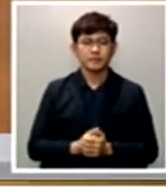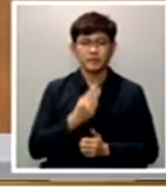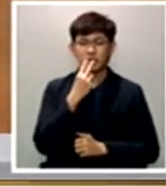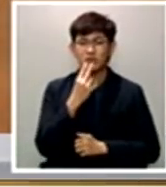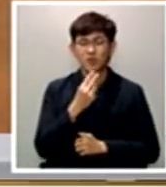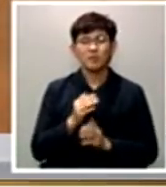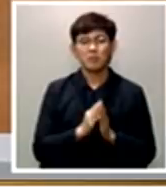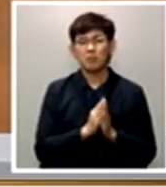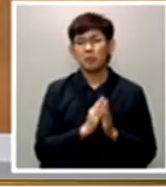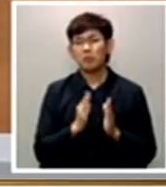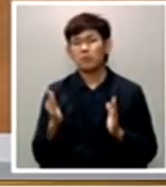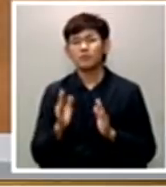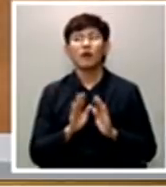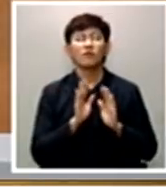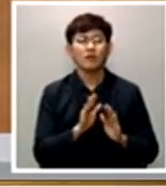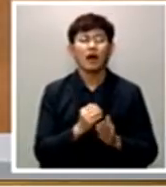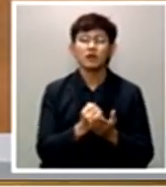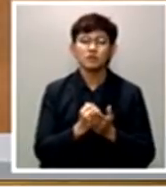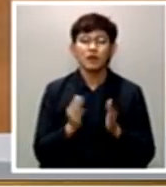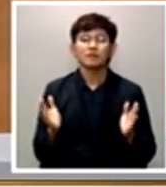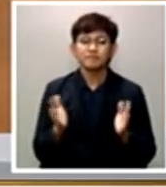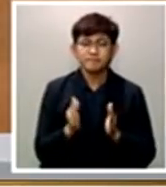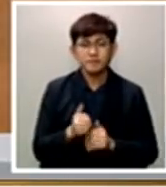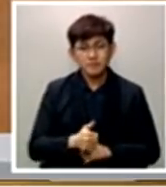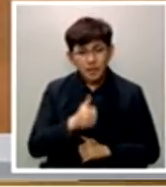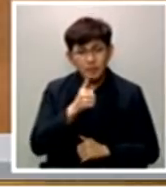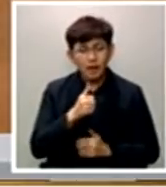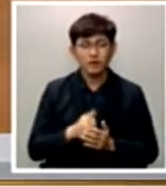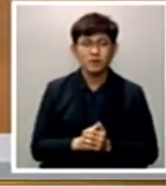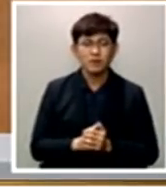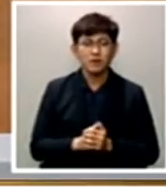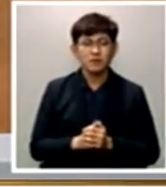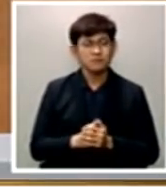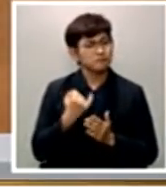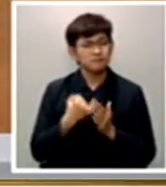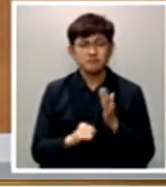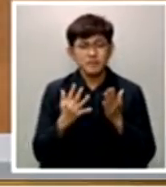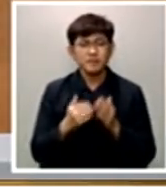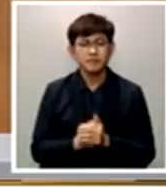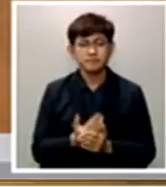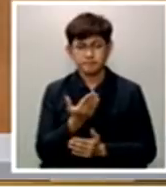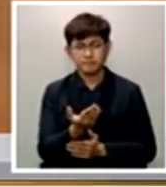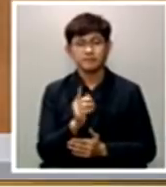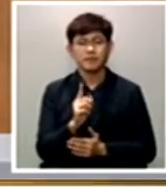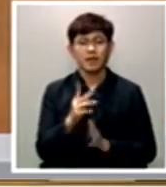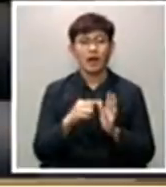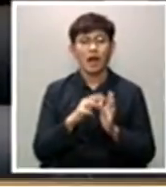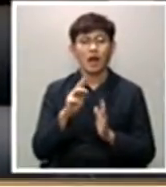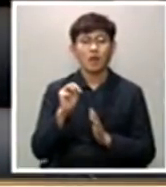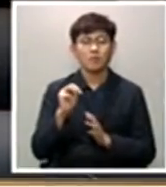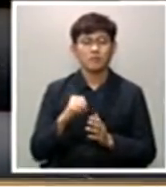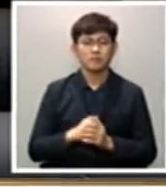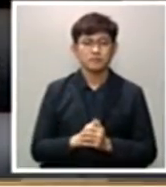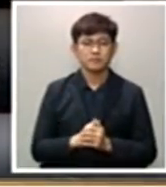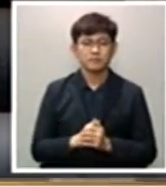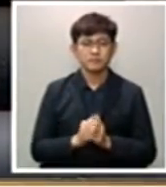ยาวก็ฝากท่านว่าช่วยกระชับสักนิดหนึ่งได้ไหมซึ่งมันก็ไม่ได้ผิดอะไรเชิญท่านคารมครับ ท่านประธานที่เ